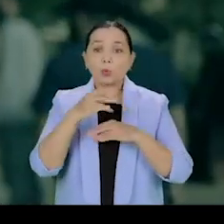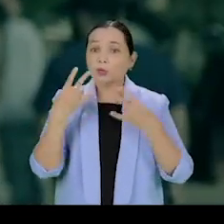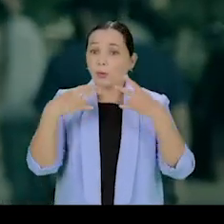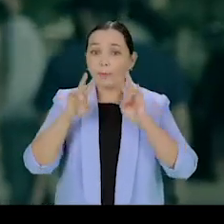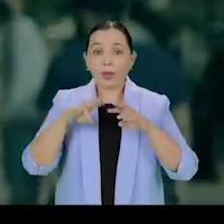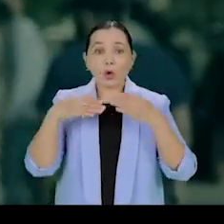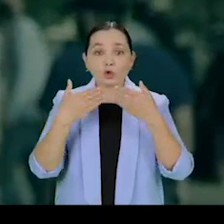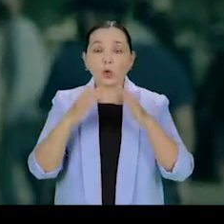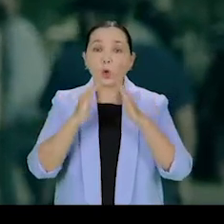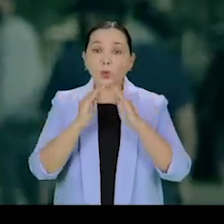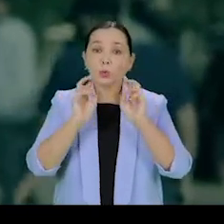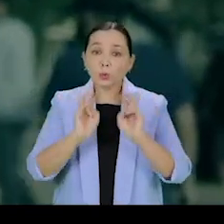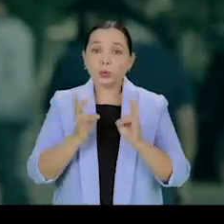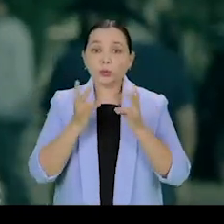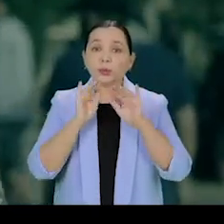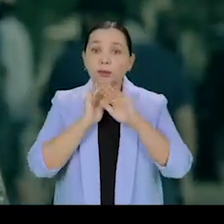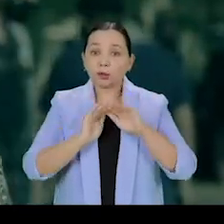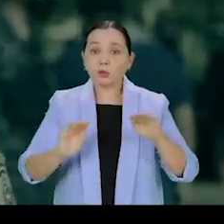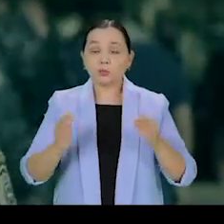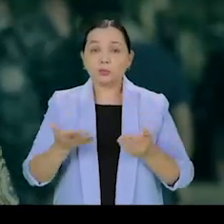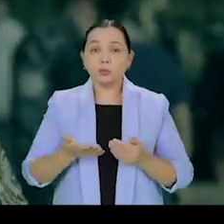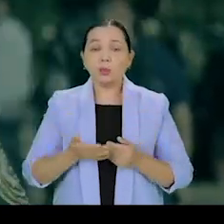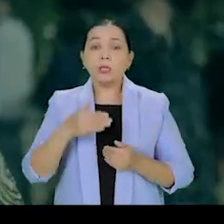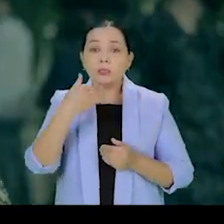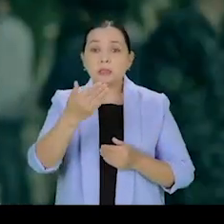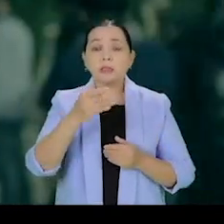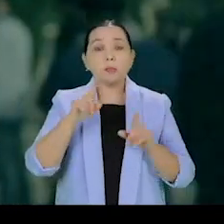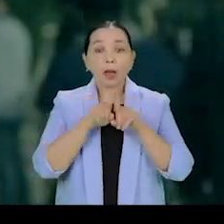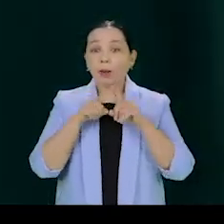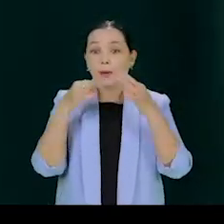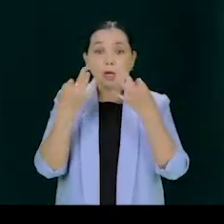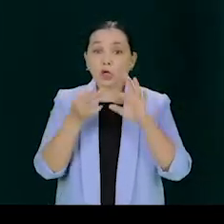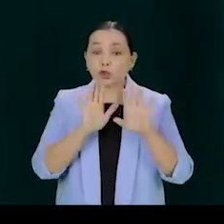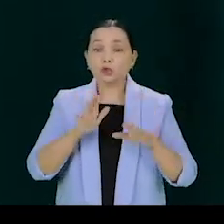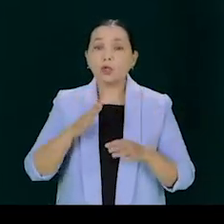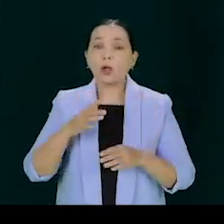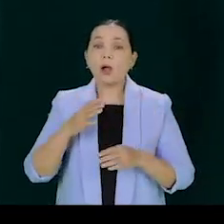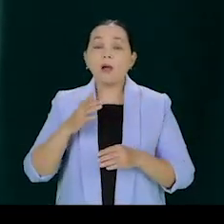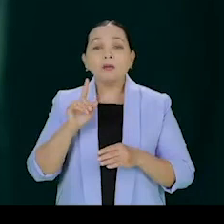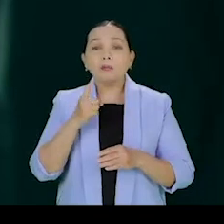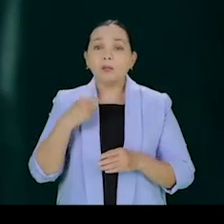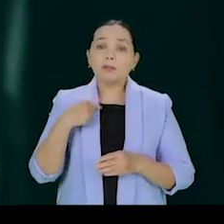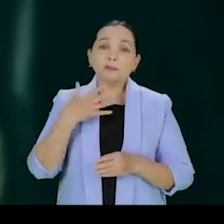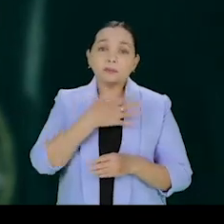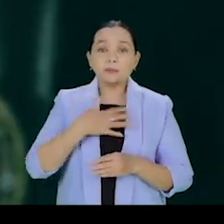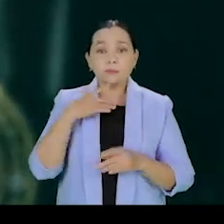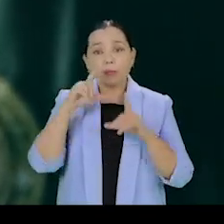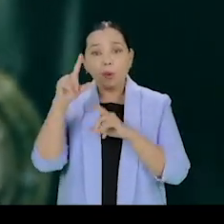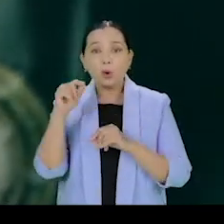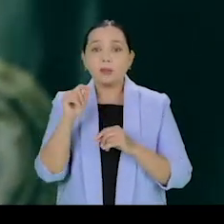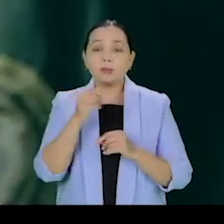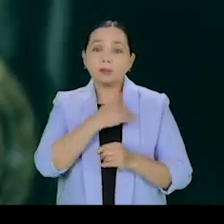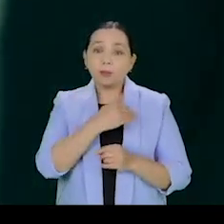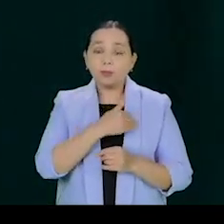chiqibsiz. Tinchgina uyda o'tirganingiz yaxshi edi. Voy. Sizni yoqqa baribir kiritishmaydi. Ko'nglim negadir g'ash. Bormasam